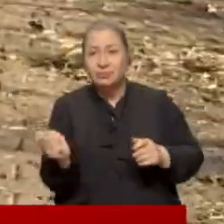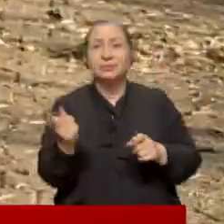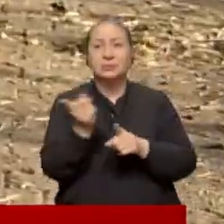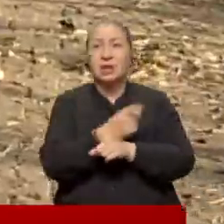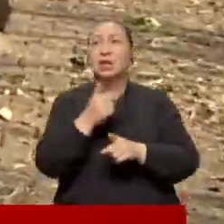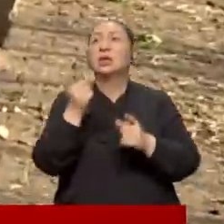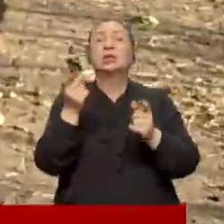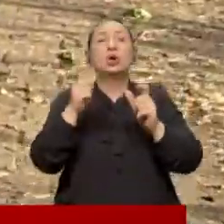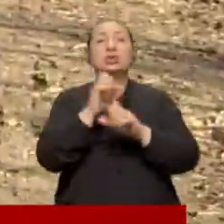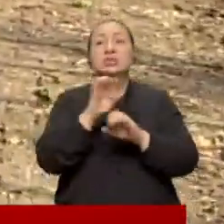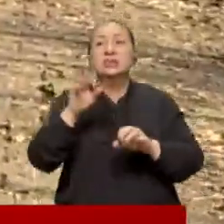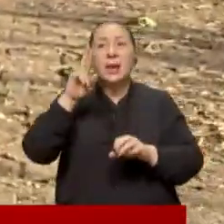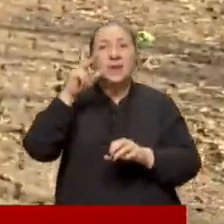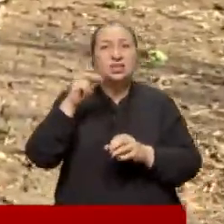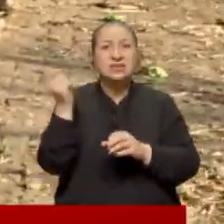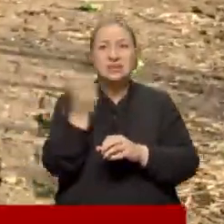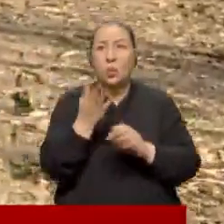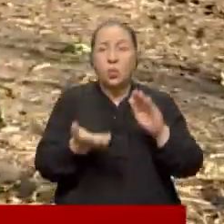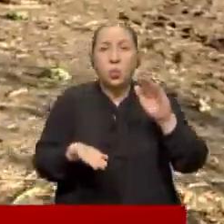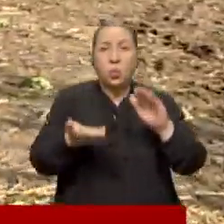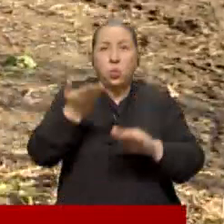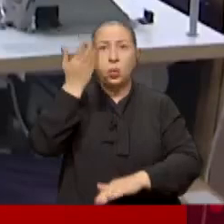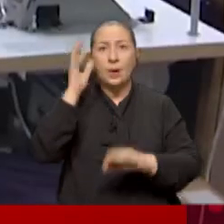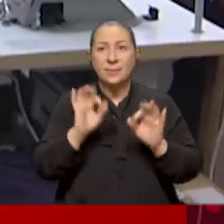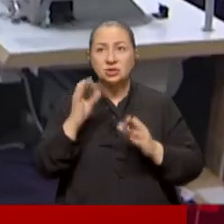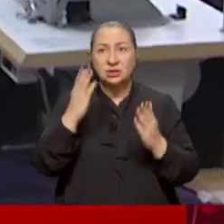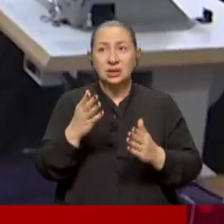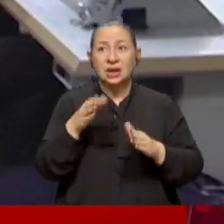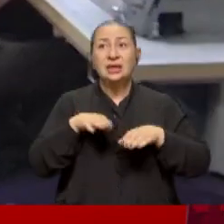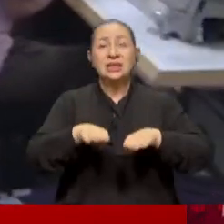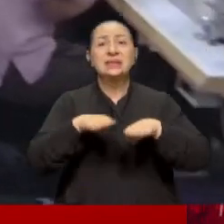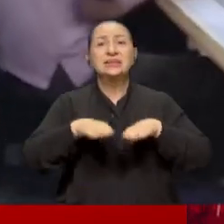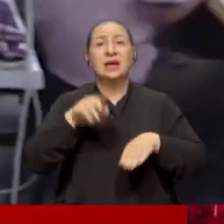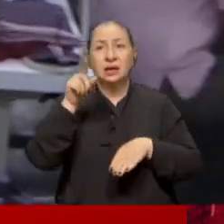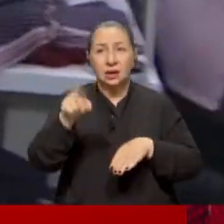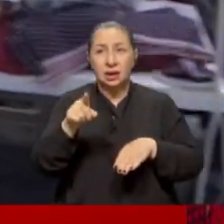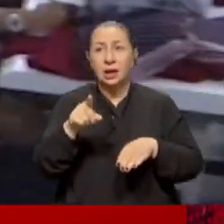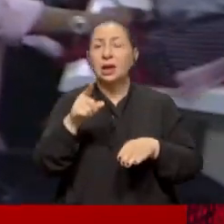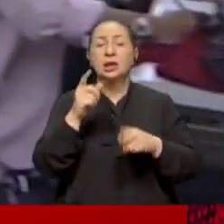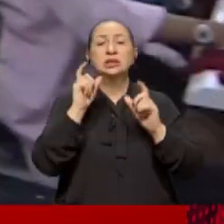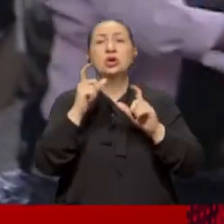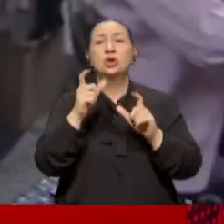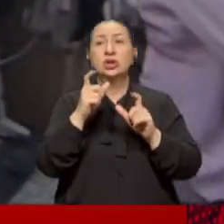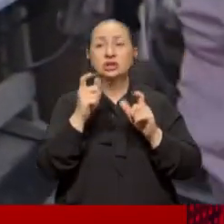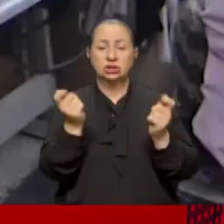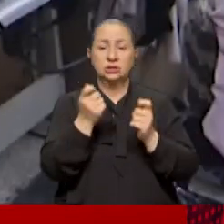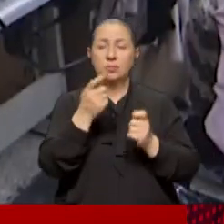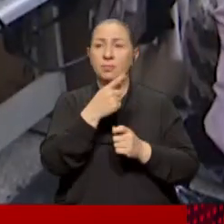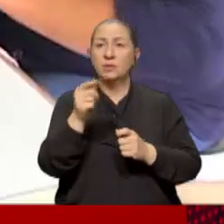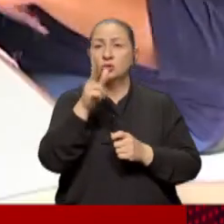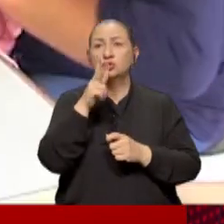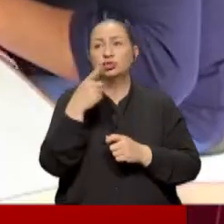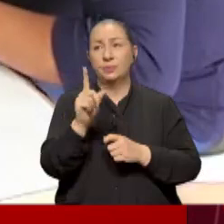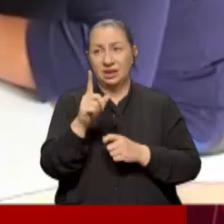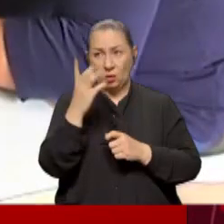dışı çalıştırılan yabancı sayısında gözle görülür bir artış yaşanıyor. Tekstil sektöründe kayıtlı çalışmanın 1 milyon 300